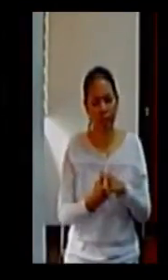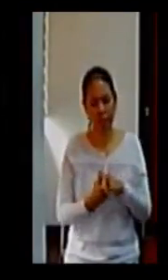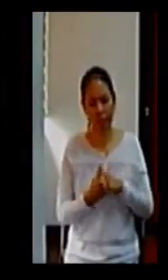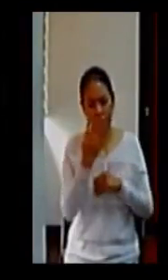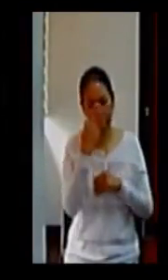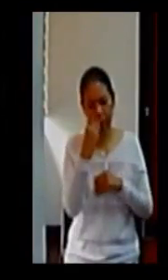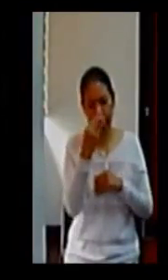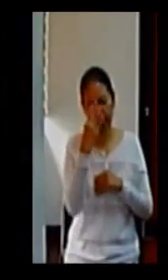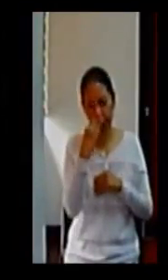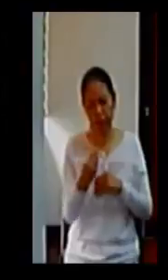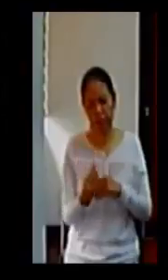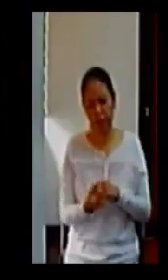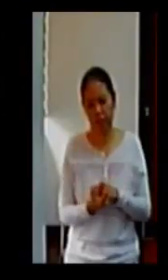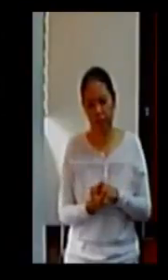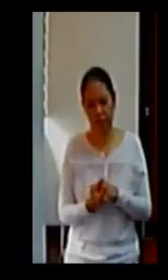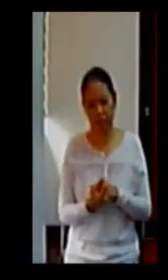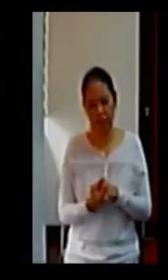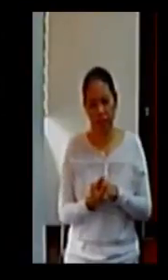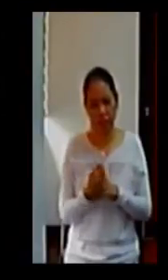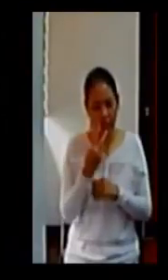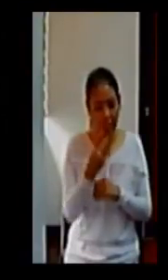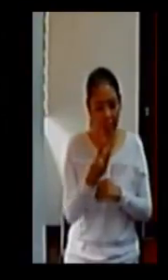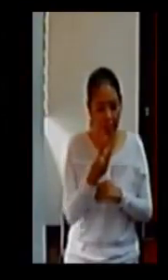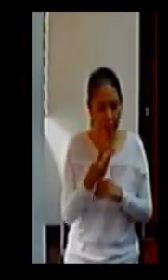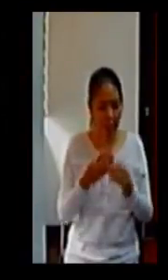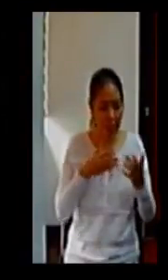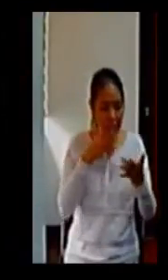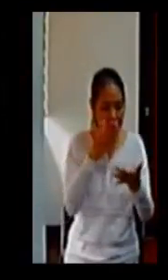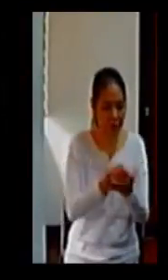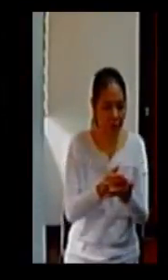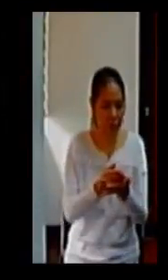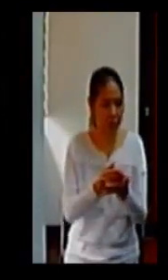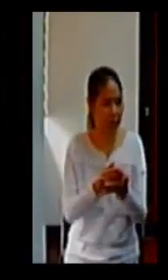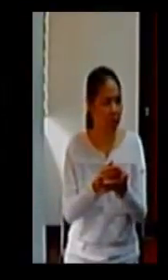tao. Like for example, nagplant dito,